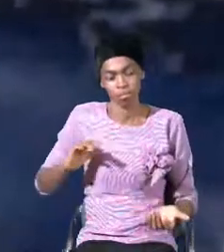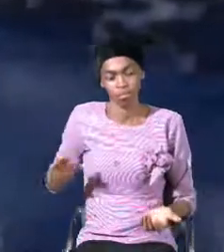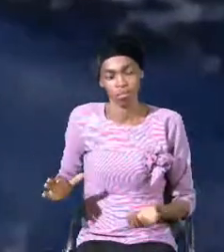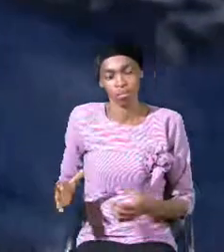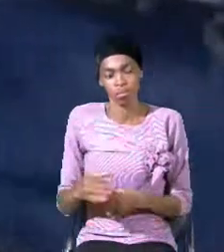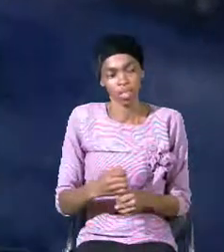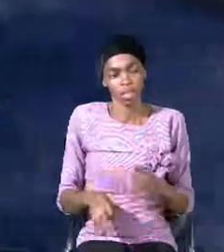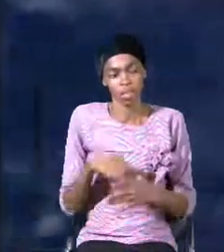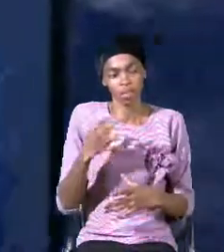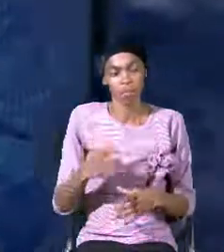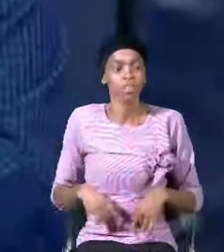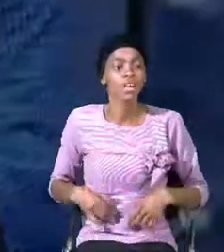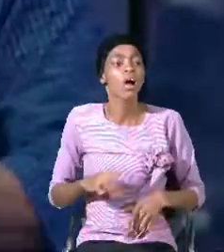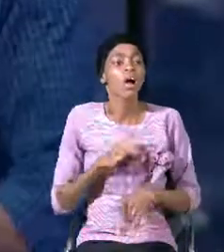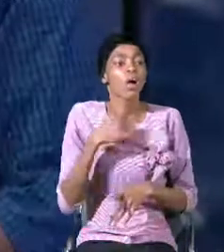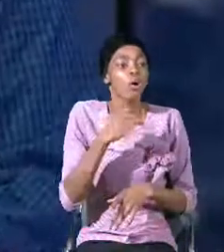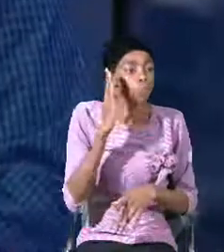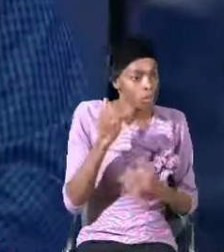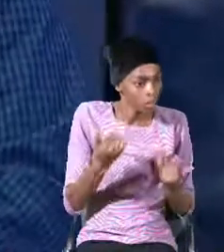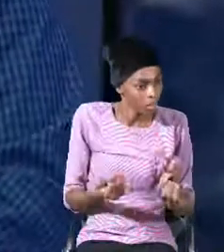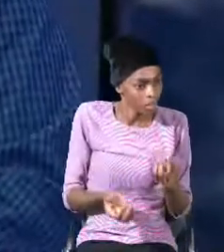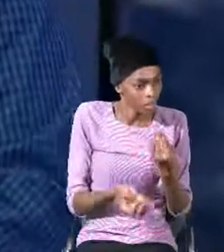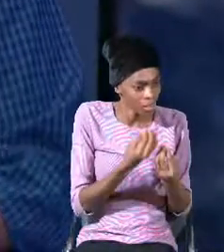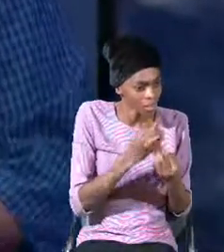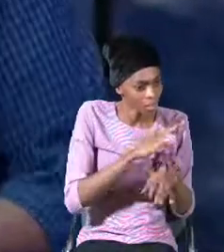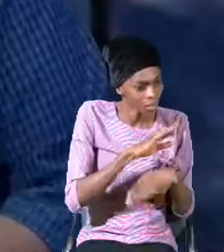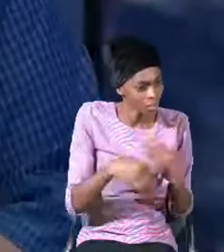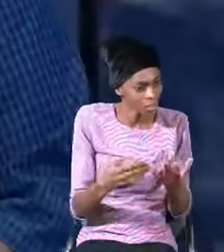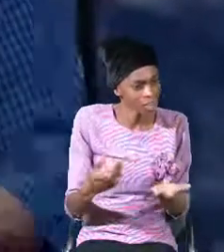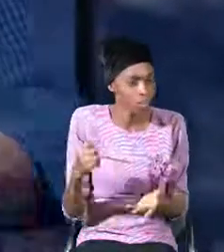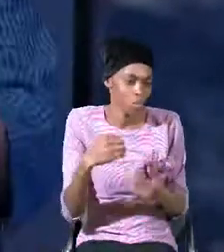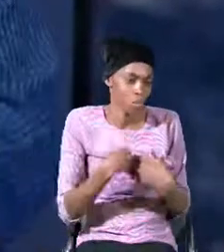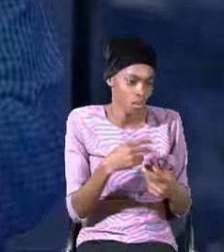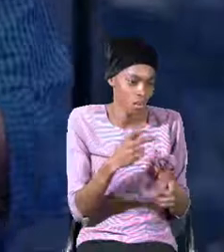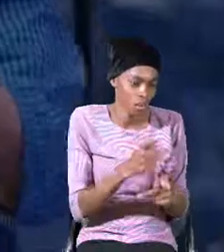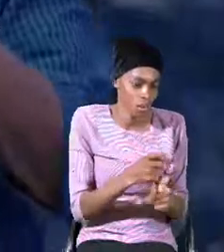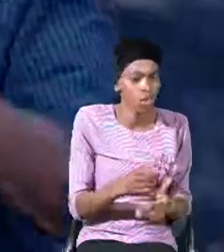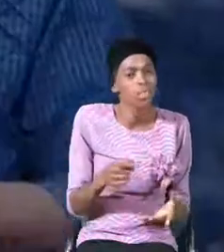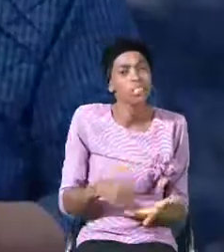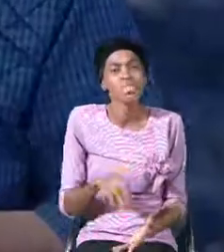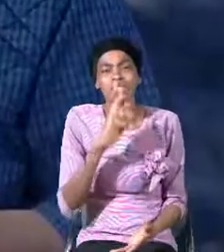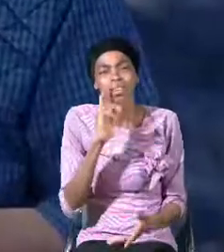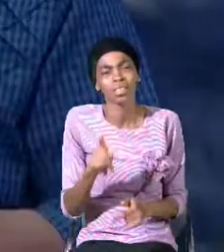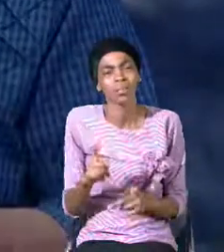l'au-delà. Maintenant, ce que tu as amassé là, pour qui sera-t-il? Ce sont ceux-là.